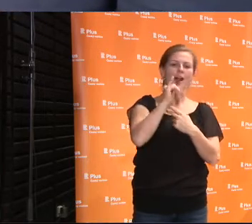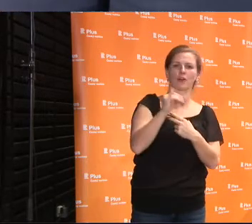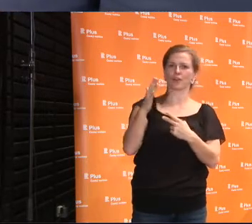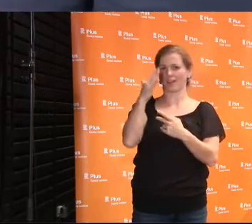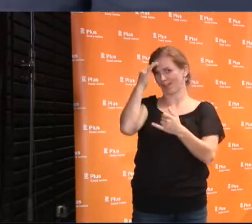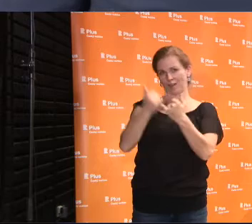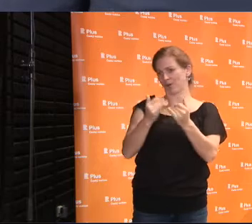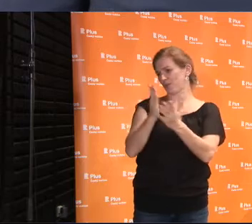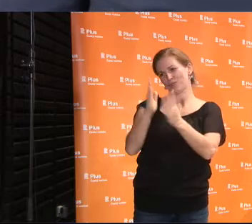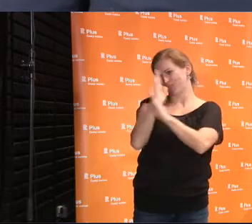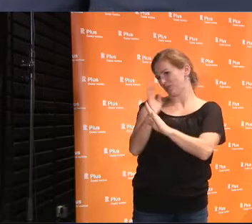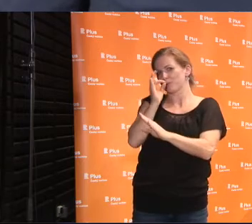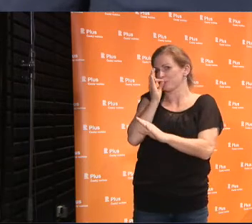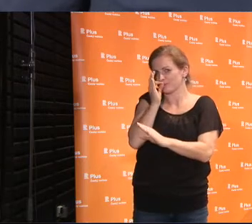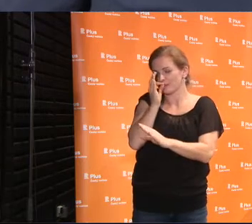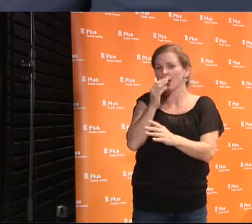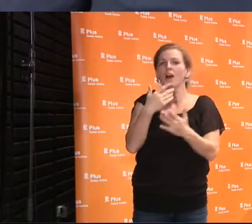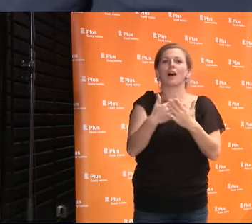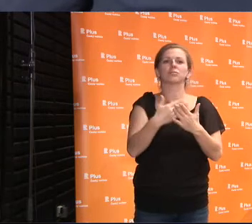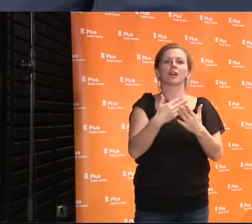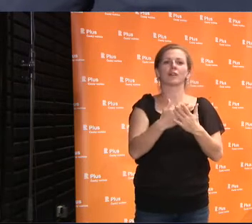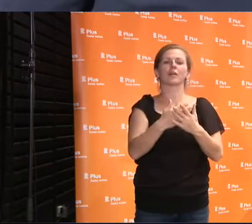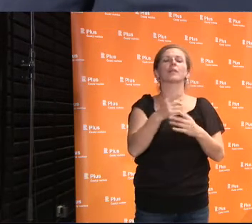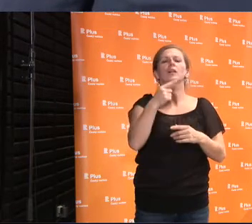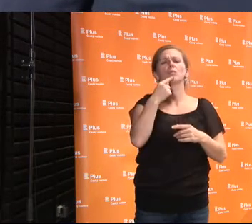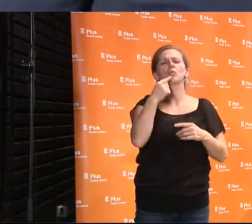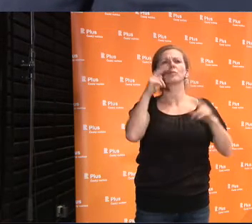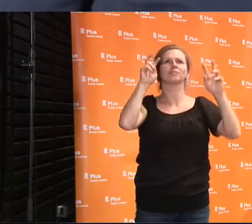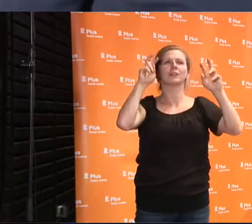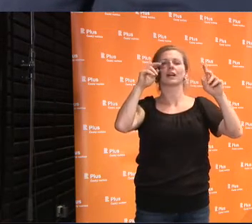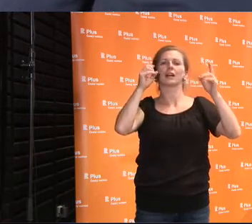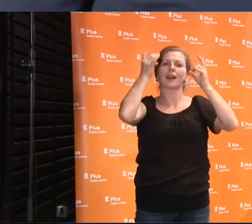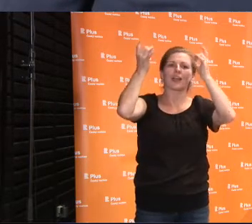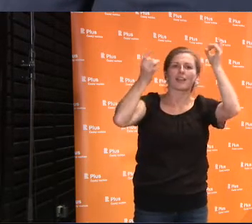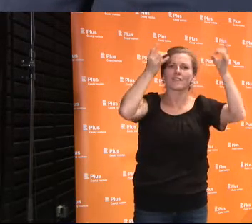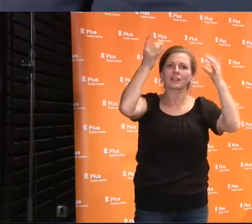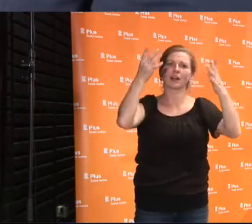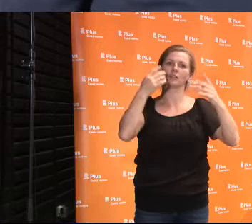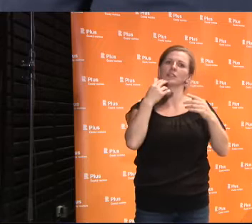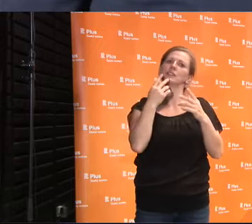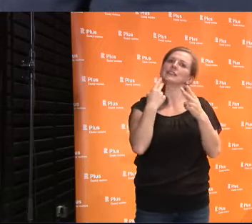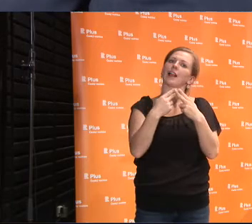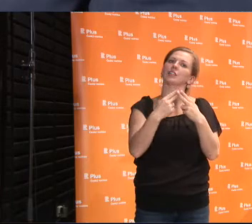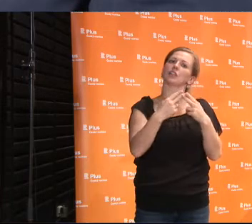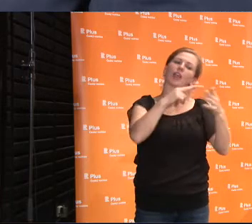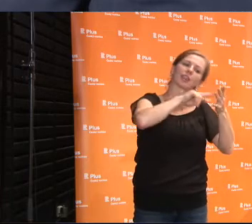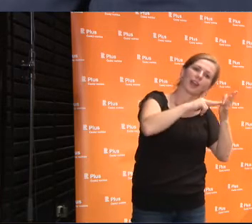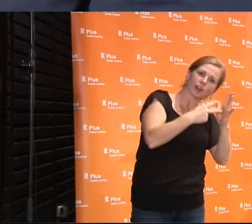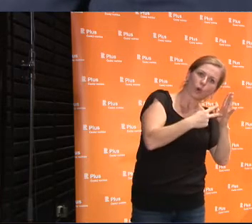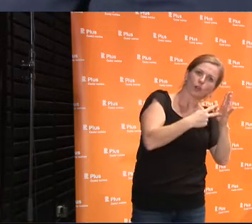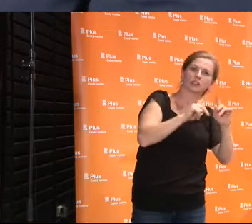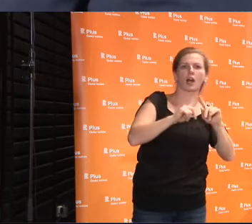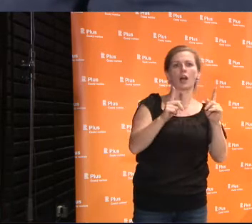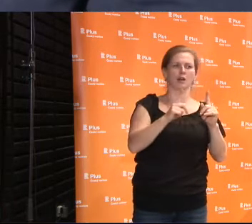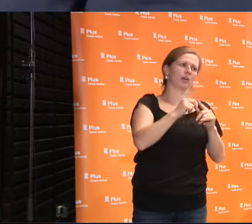kreativitě, tady bych velmi rozlišoval, jestli je to kreativita technologická a technicistní, kde je správné rozhodnutí jet vpravo nebo vlevo,